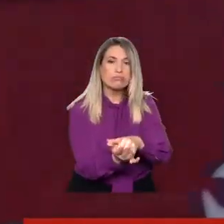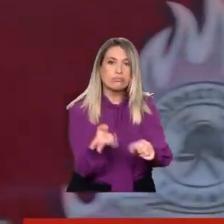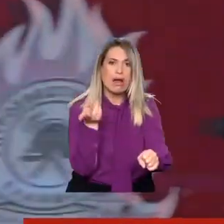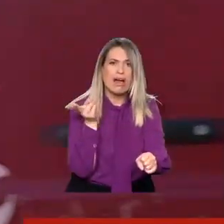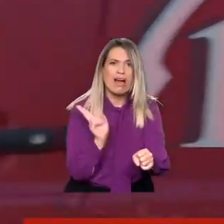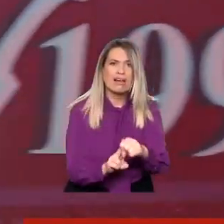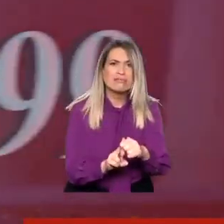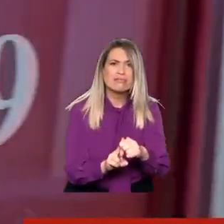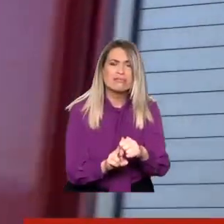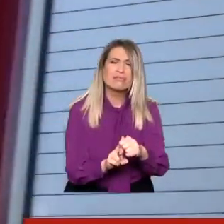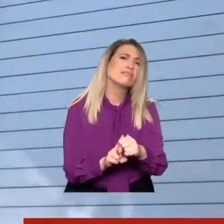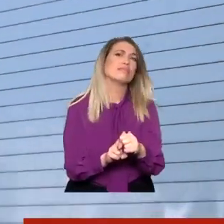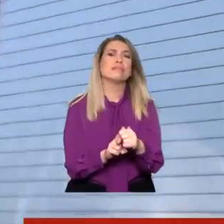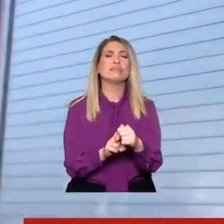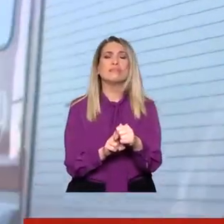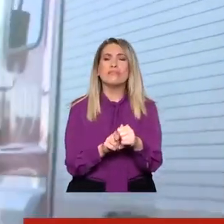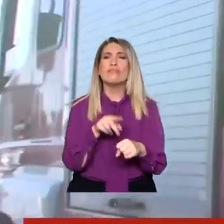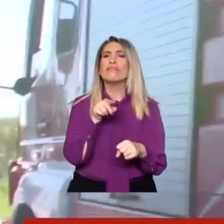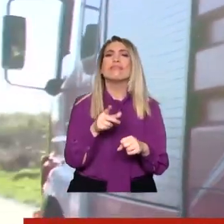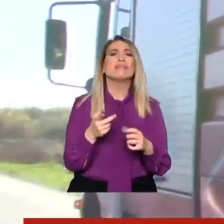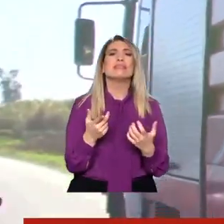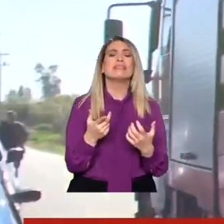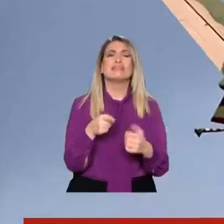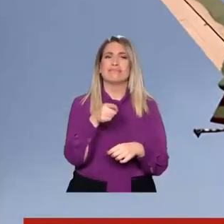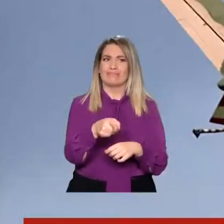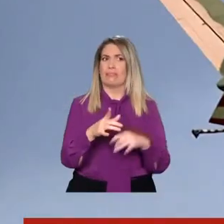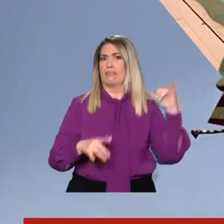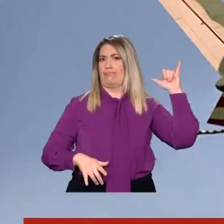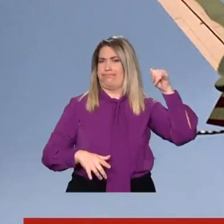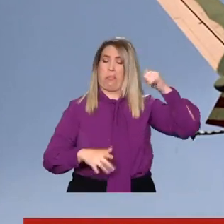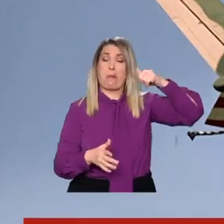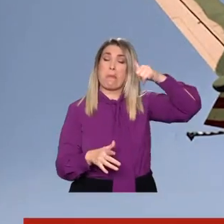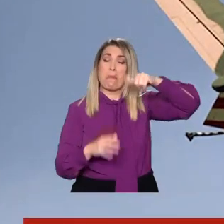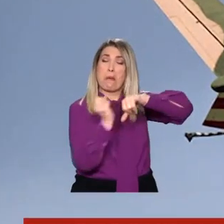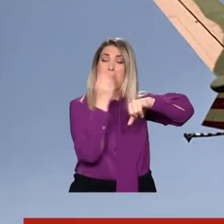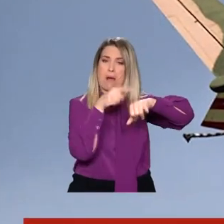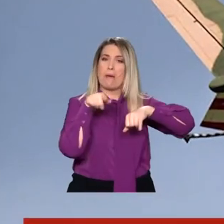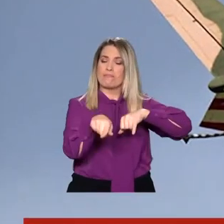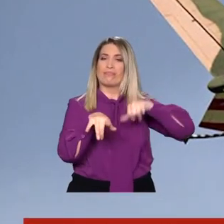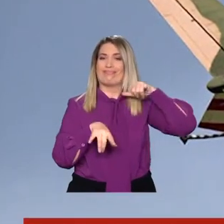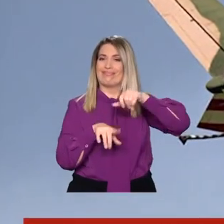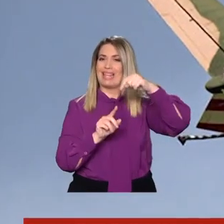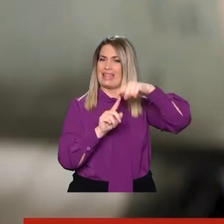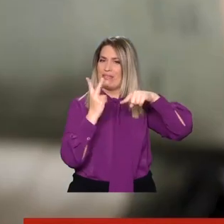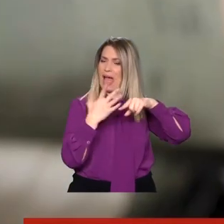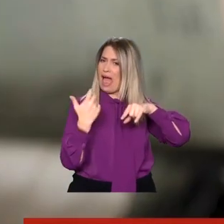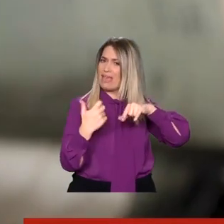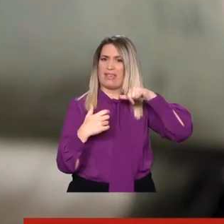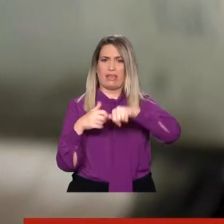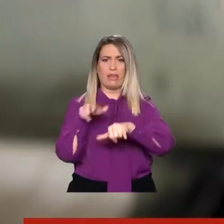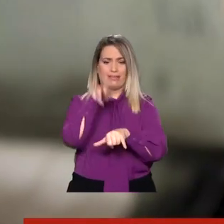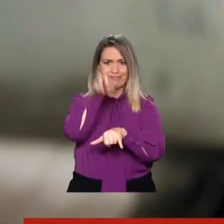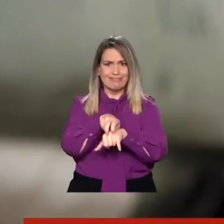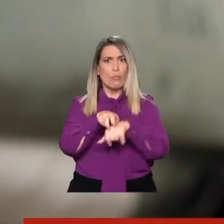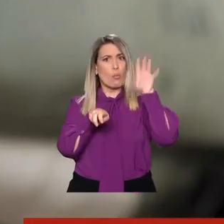Οι πληροφορίες θέλουν τον αδικοχαμένο πιλότο να μην εγκατέλειψε το αεροσκάφος, αν και το μοιραίο TAF-2 διέθετε εκτινασόμενο κάθισμα. Έμεινε και